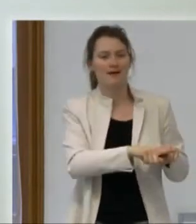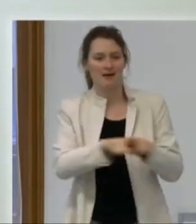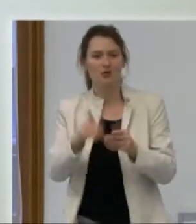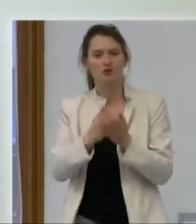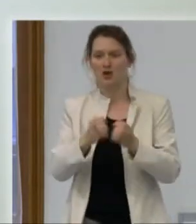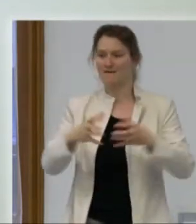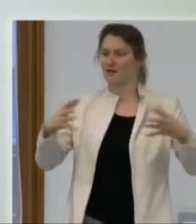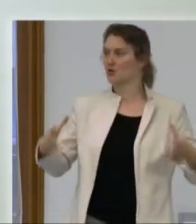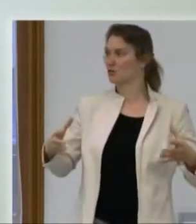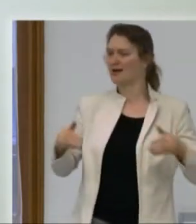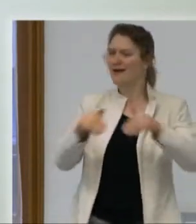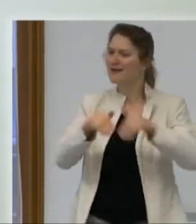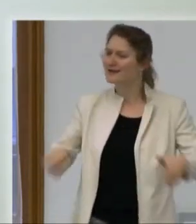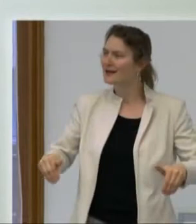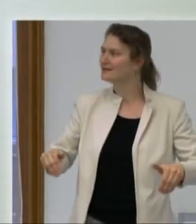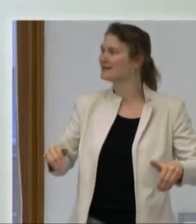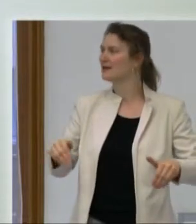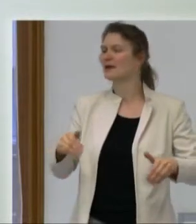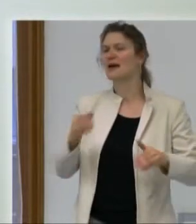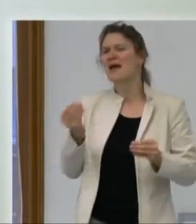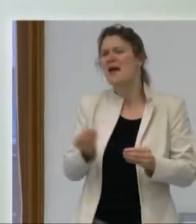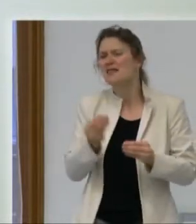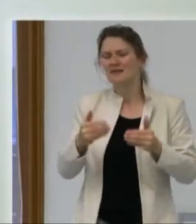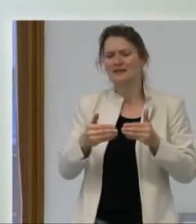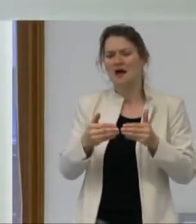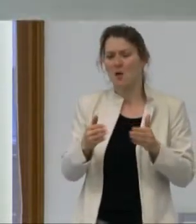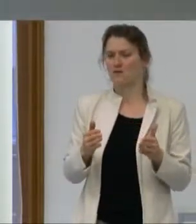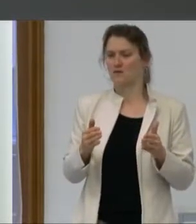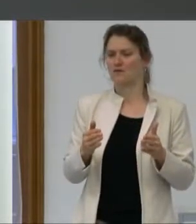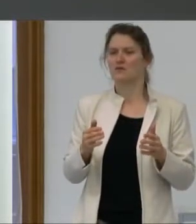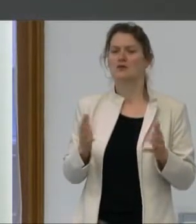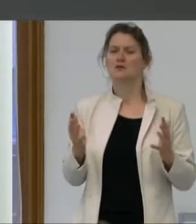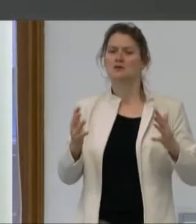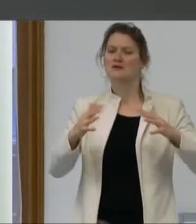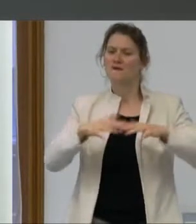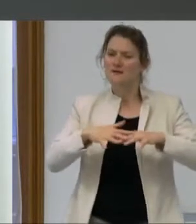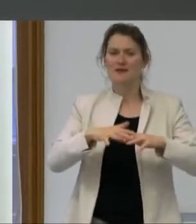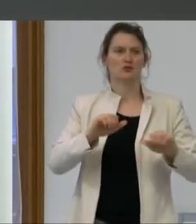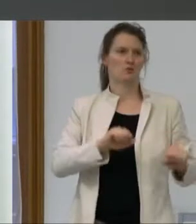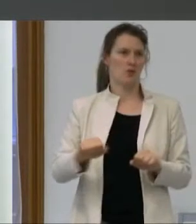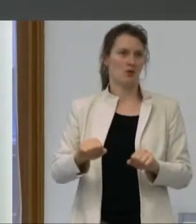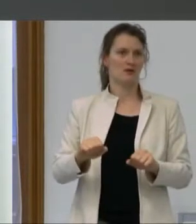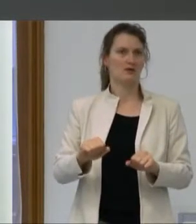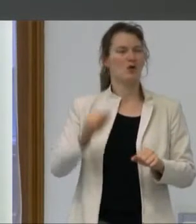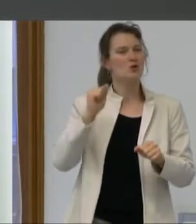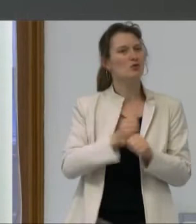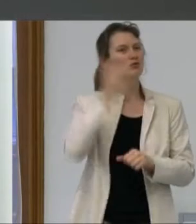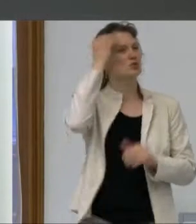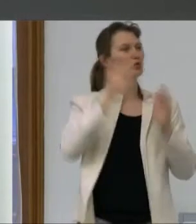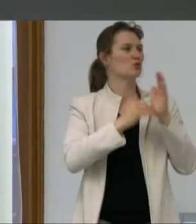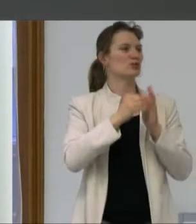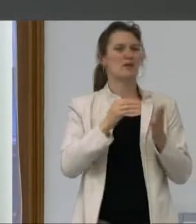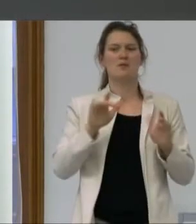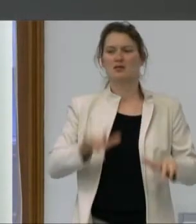erweitert und die Grenzen haben sich etwas geöffnet und es hat eine Vernetzung stattgefunden. Aber unser Schulsystem stellt noch